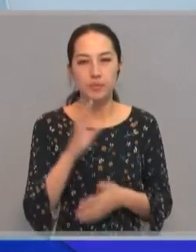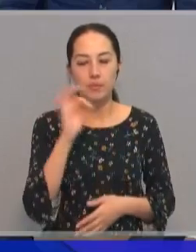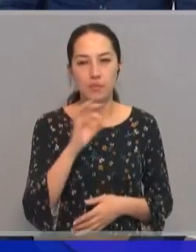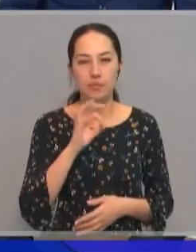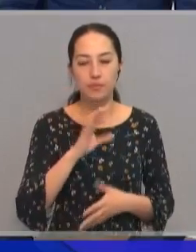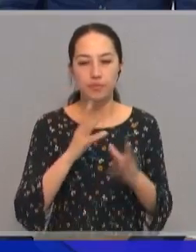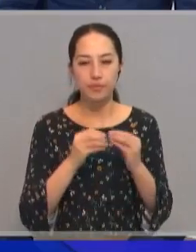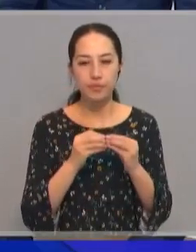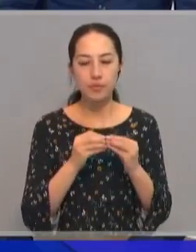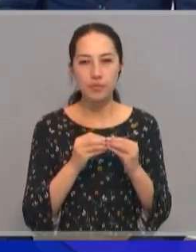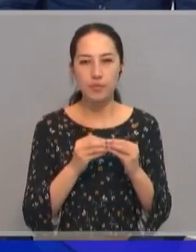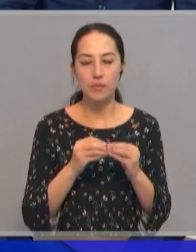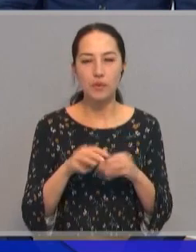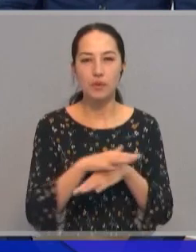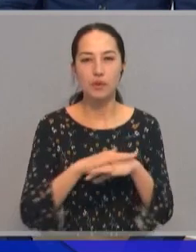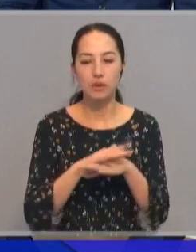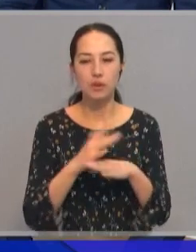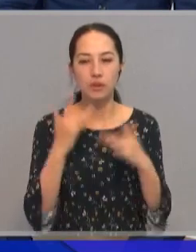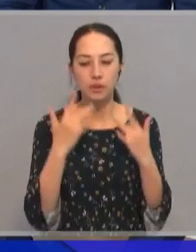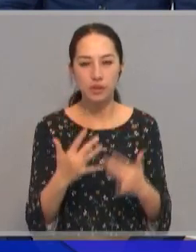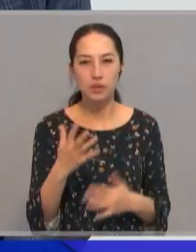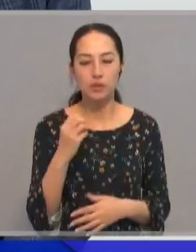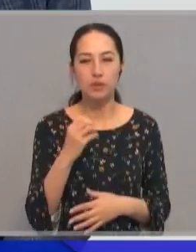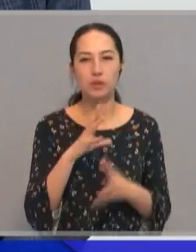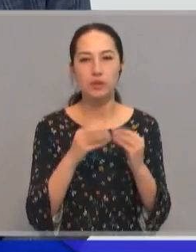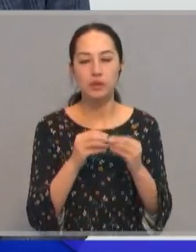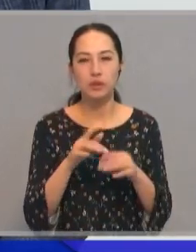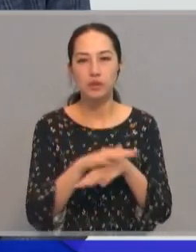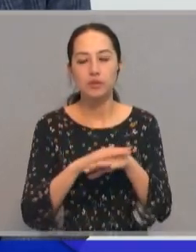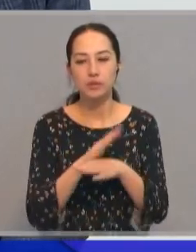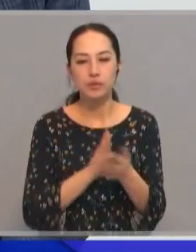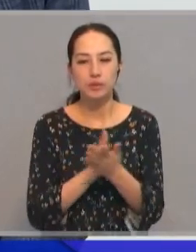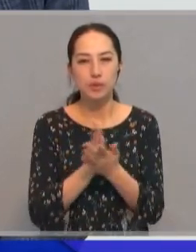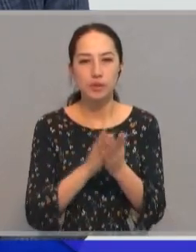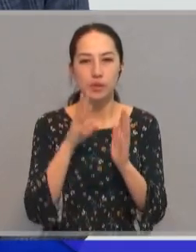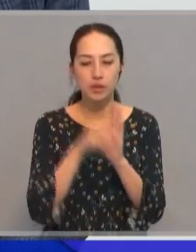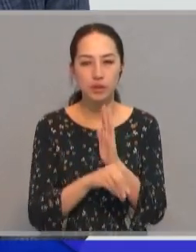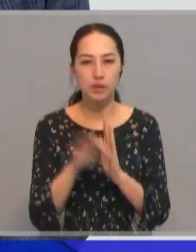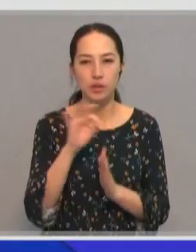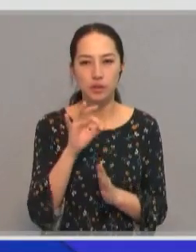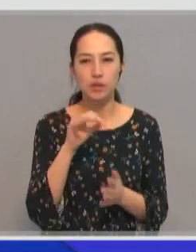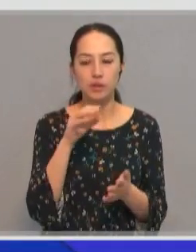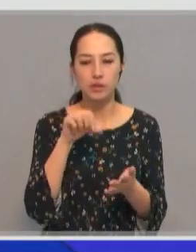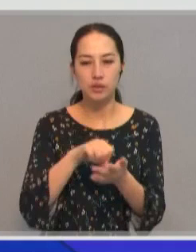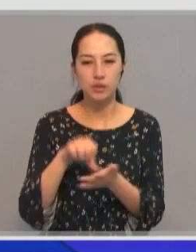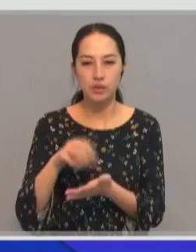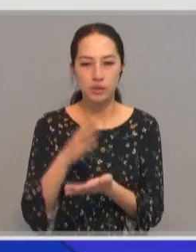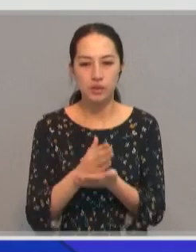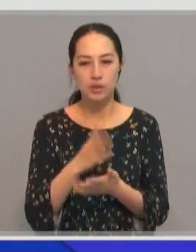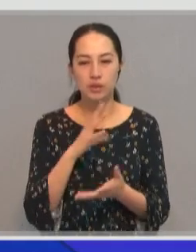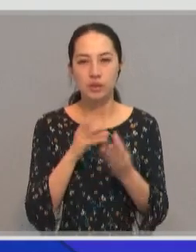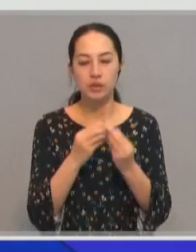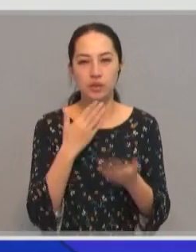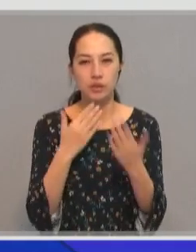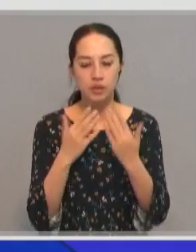ақпарат құралдарының өкілдері мен халық қалаулары, сонымен қатар халыққа қызмет көрсету орталығының қызметкерлері еніп отыр. Бұл ашықтық пен